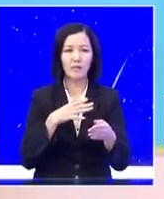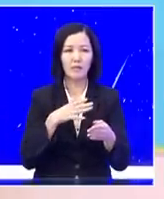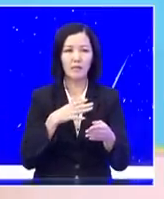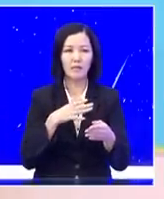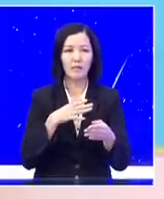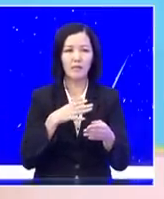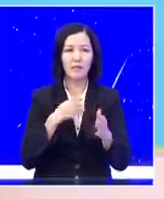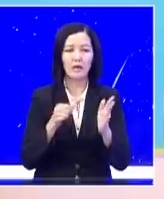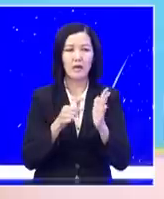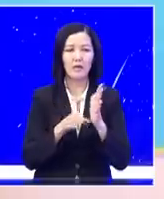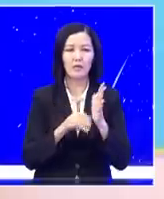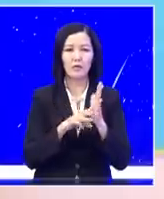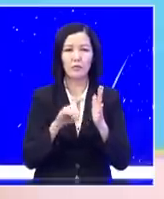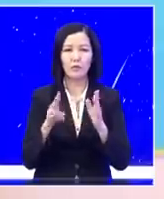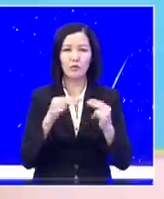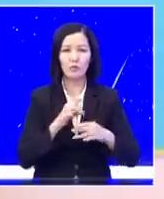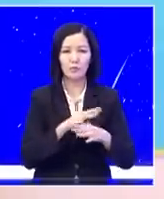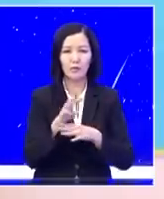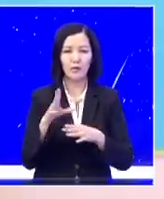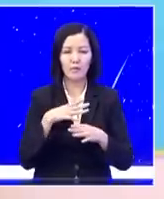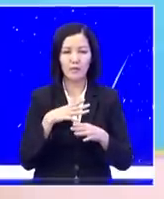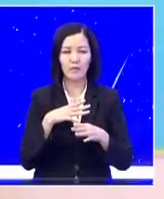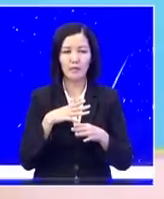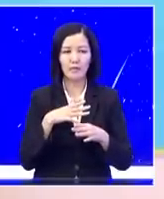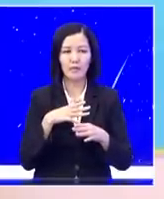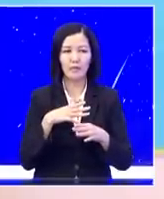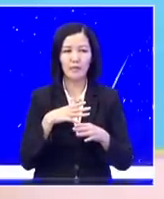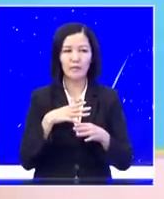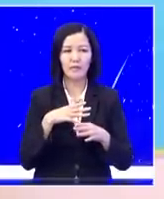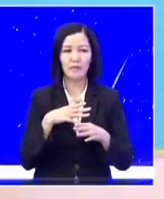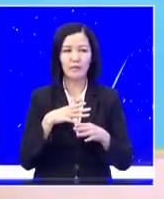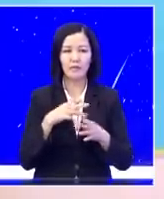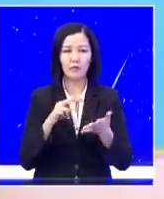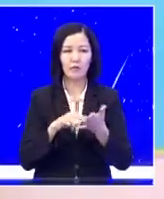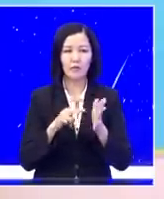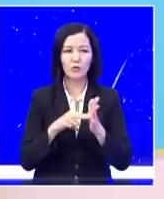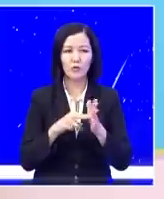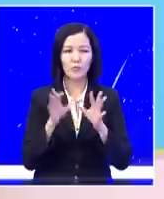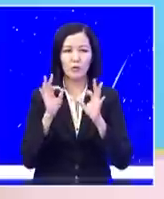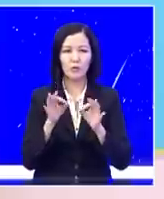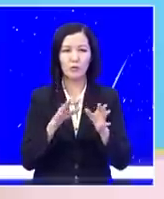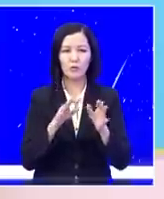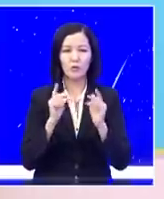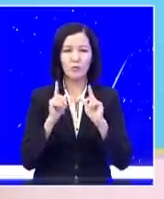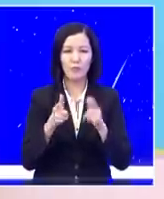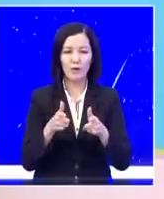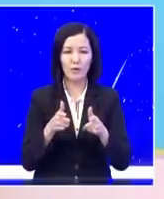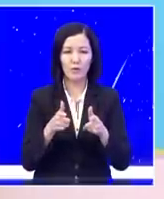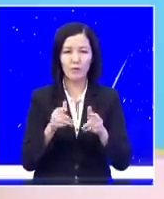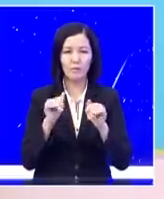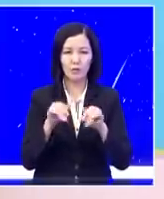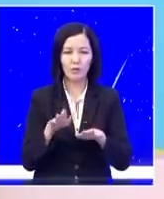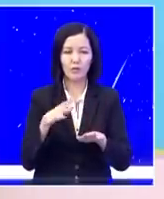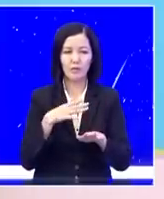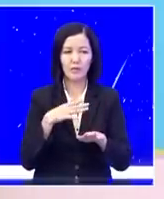миллион адам жұмыспен қамтылған. Осы жоспар жоспарды мақылдаймыз. Мемлекеттік органдардың